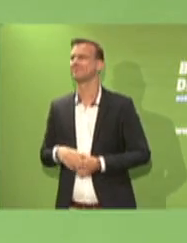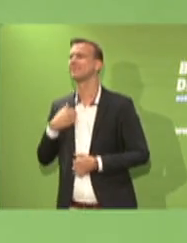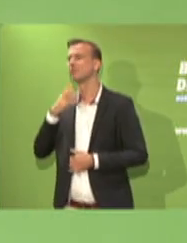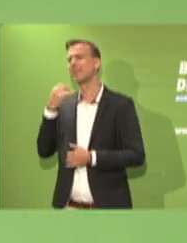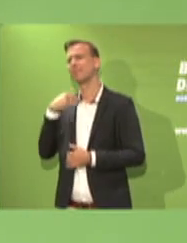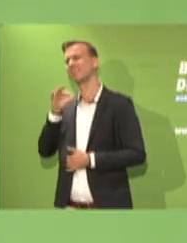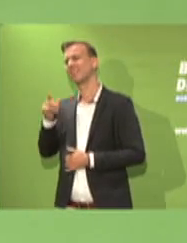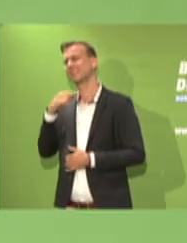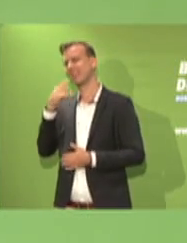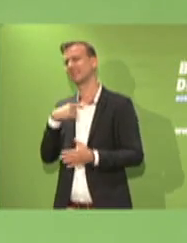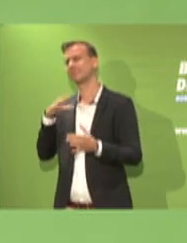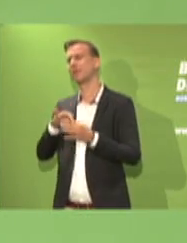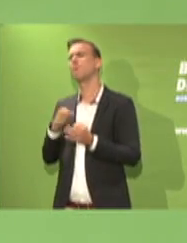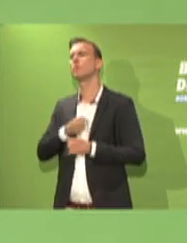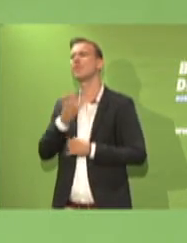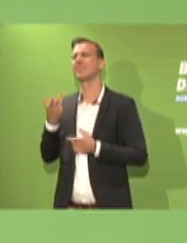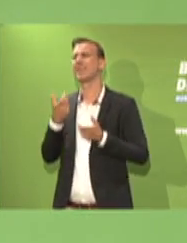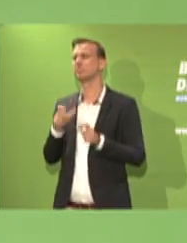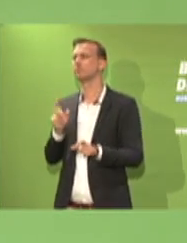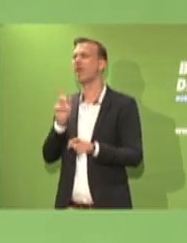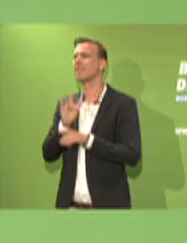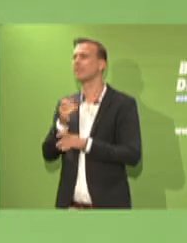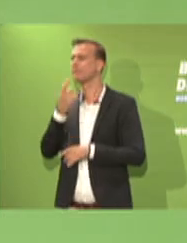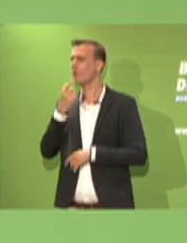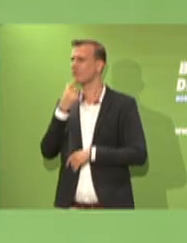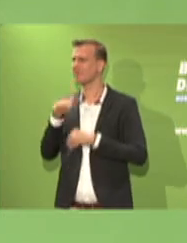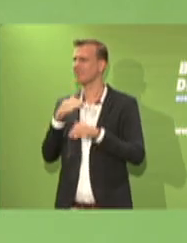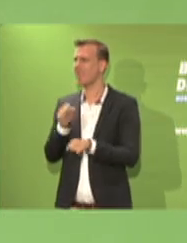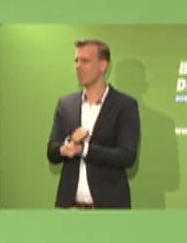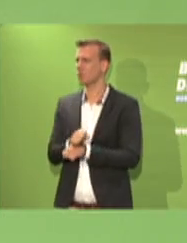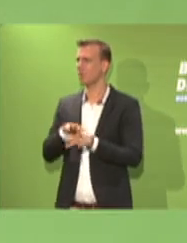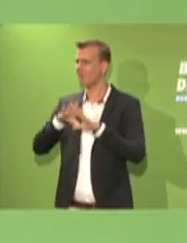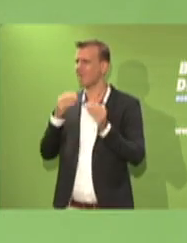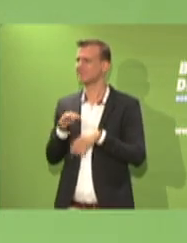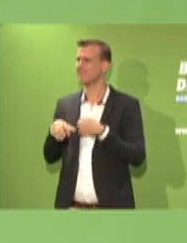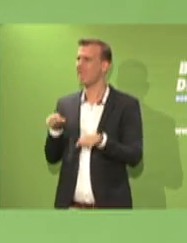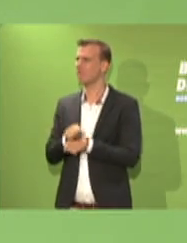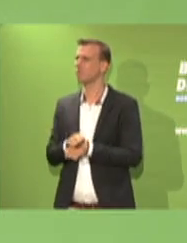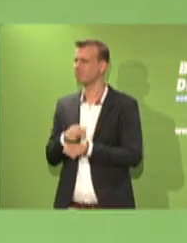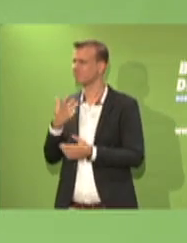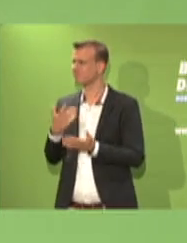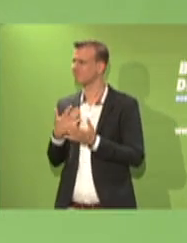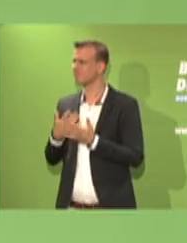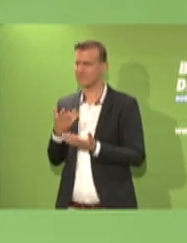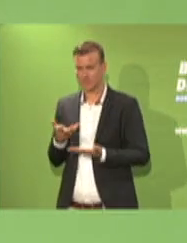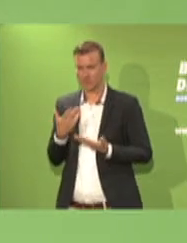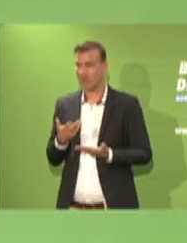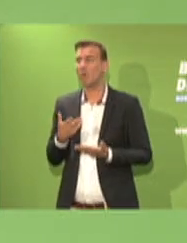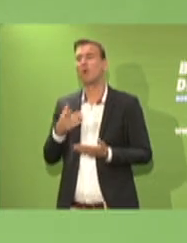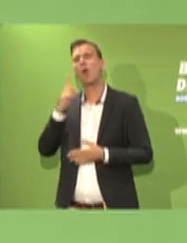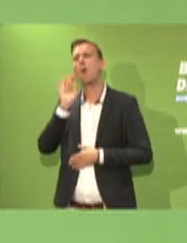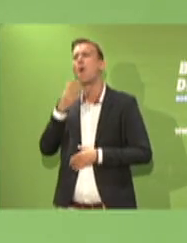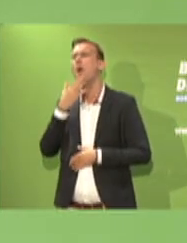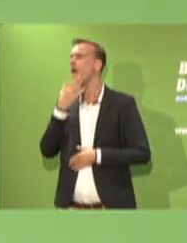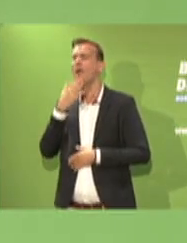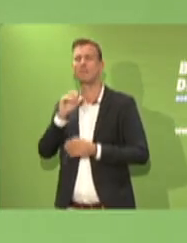Frage mit den Multiresistenten und den Antibiotika in der Tierhaltung, in der Massenviehhaltung. Das ist ein wirklich nicht zu unterschätzendes Problem, denn gerade